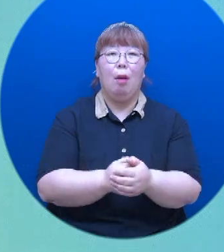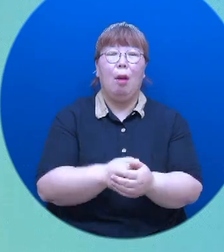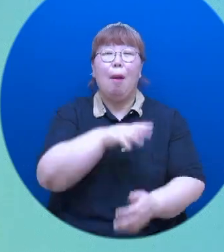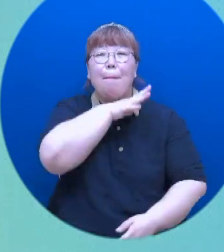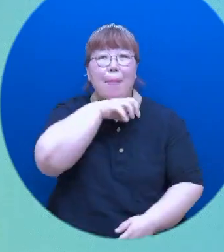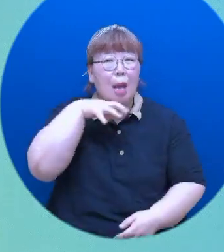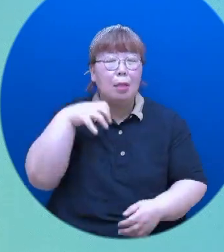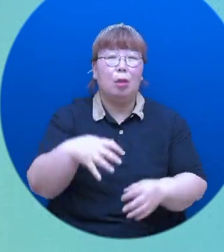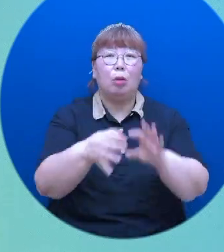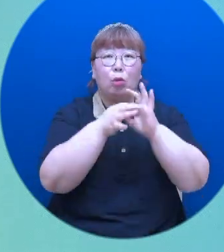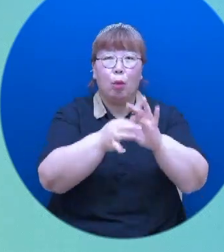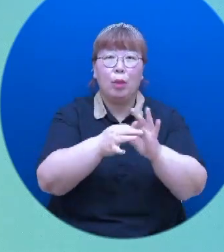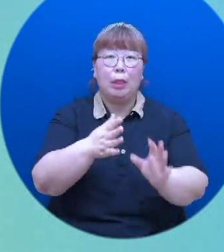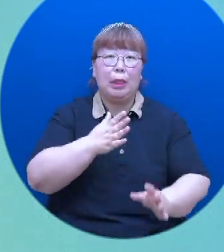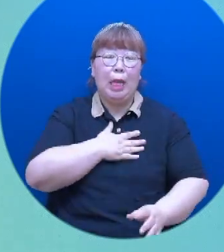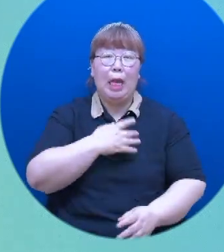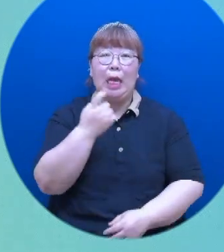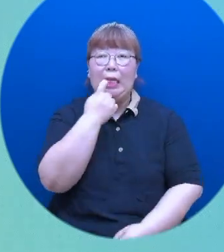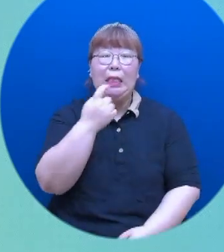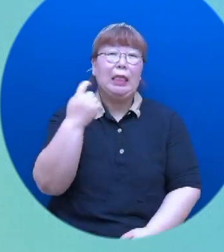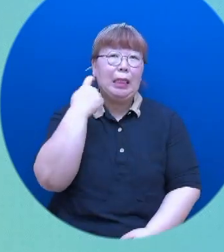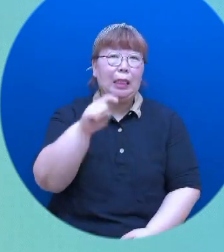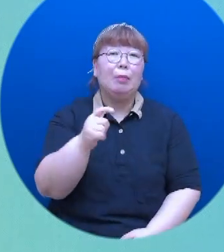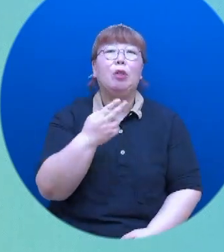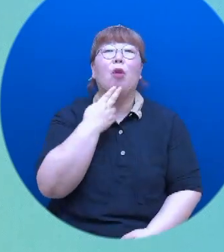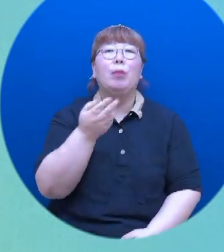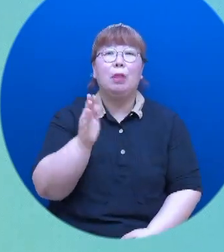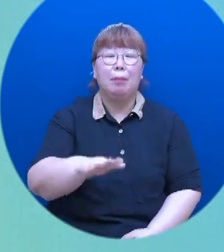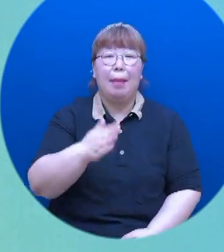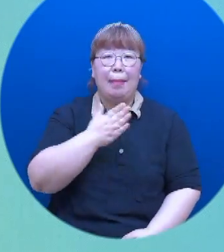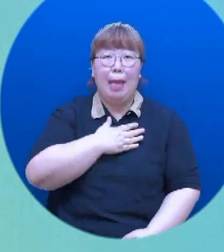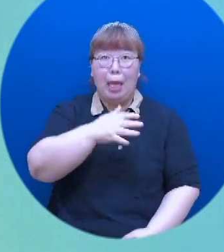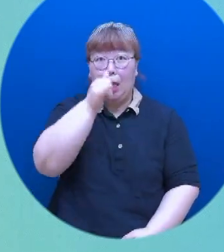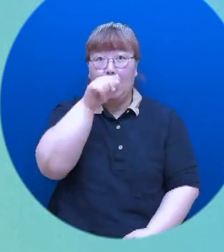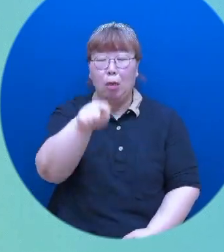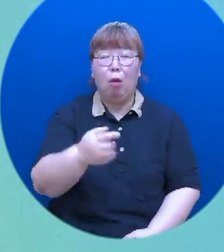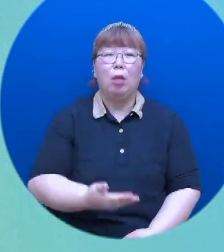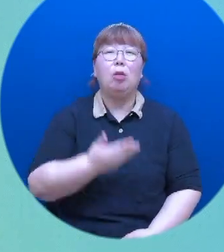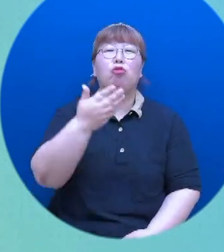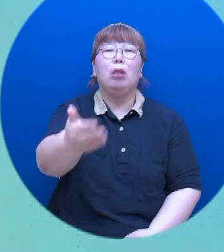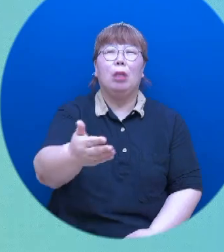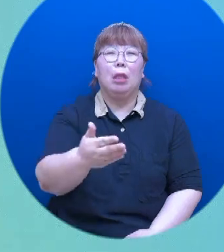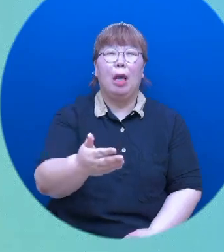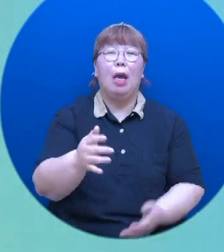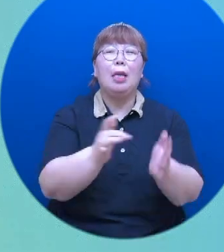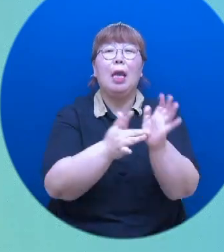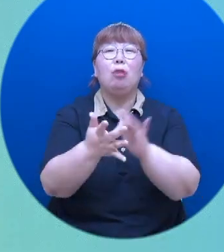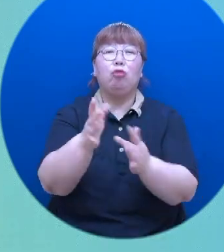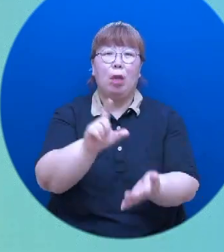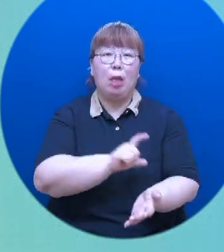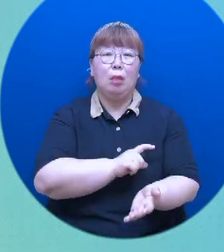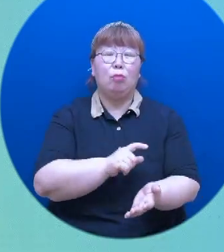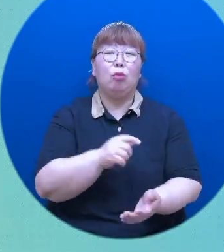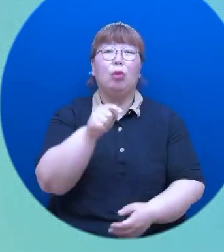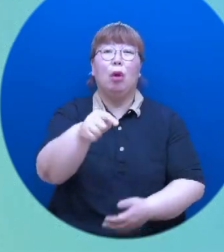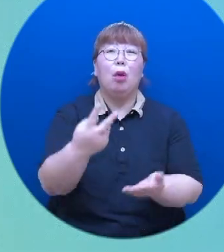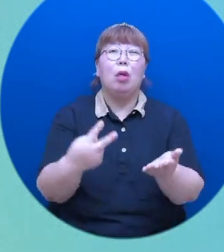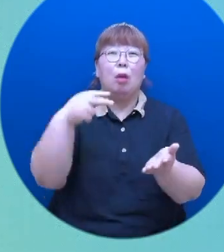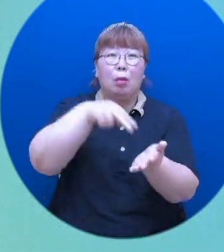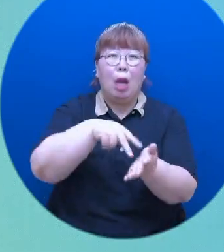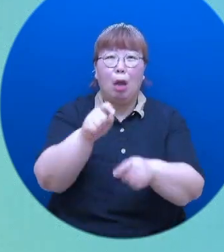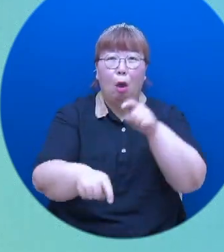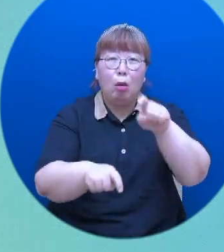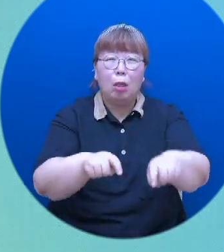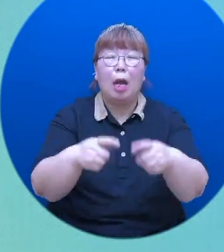원하는 은금은 없지만 내게 있는 건 내게 준다. 나사렛 예수의 이름으로 일어나 걸으라. 이